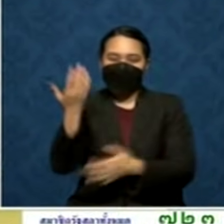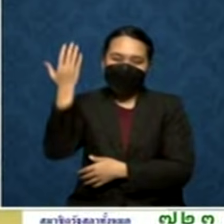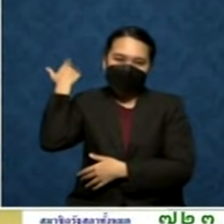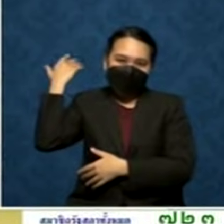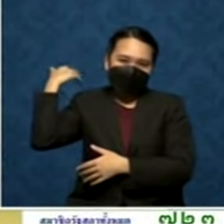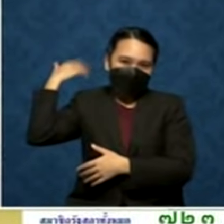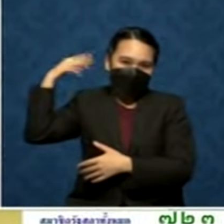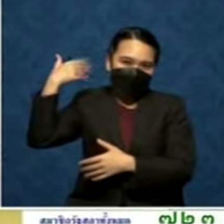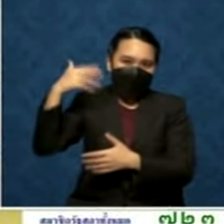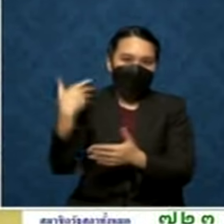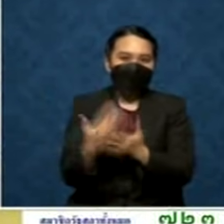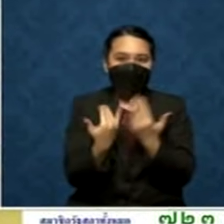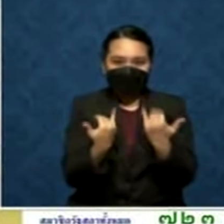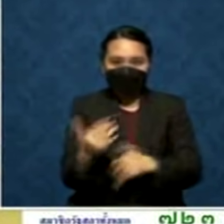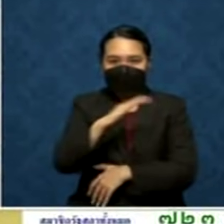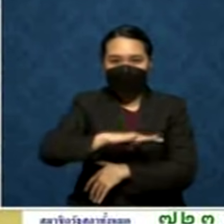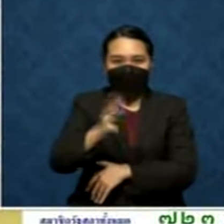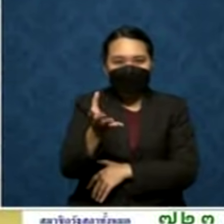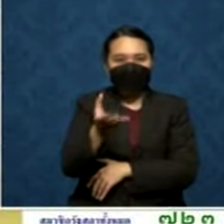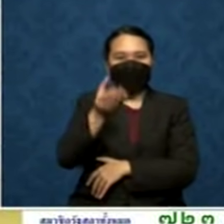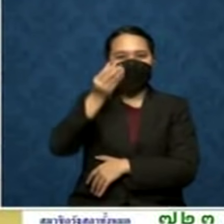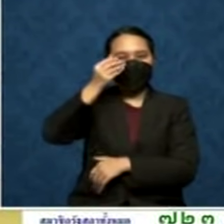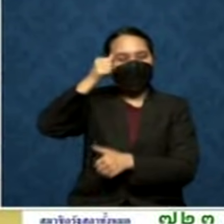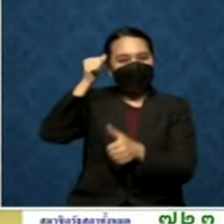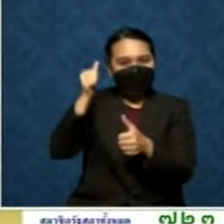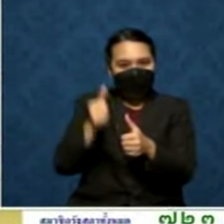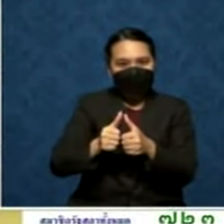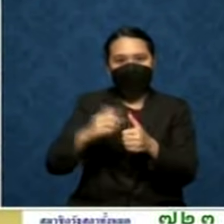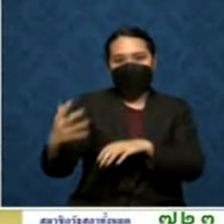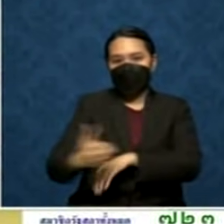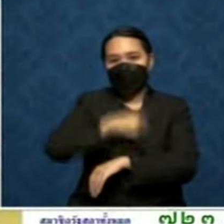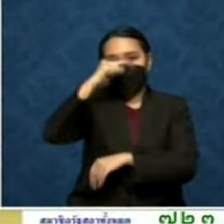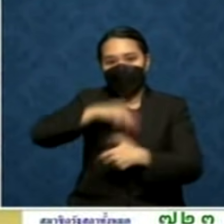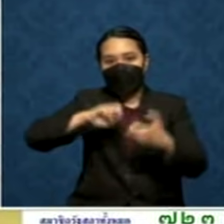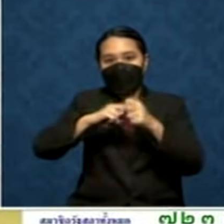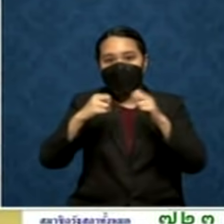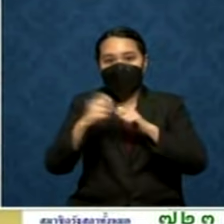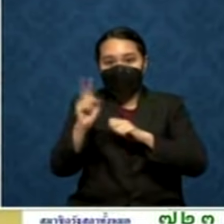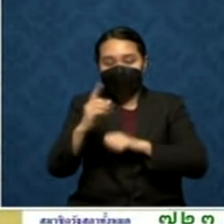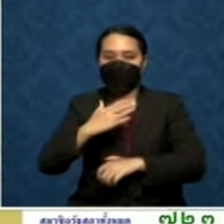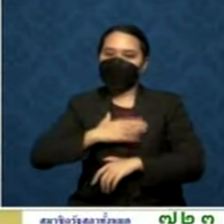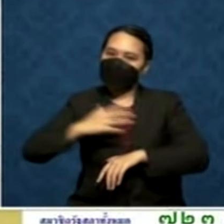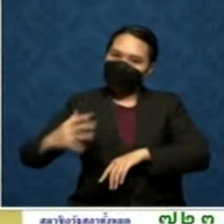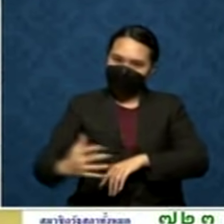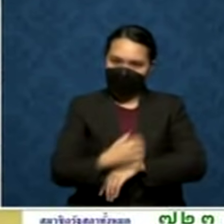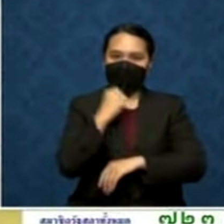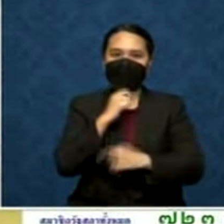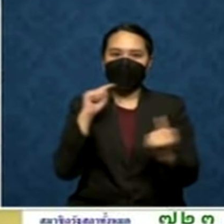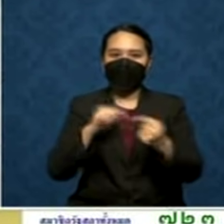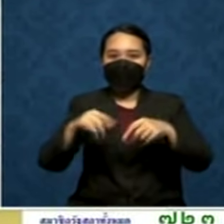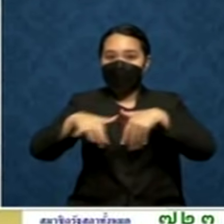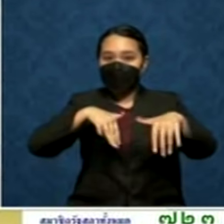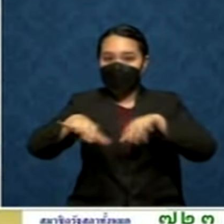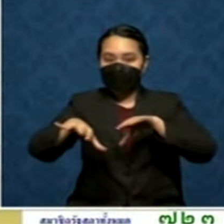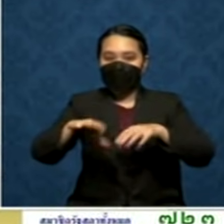นพวกเราถูกฝังหัวมาโดยตลอดว่าปัญหาของการเมืองไทยนั้นเกิดขึ้นจากนักการเมืองอย่างพวกผมที่มาจากการเลือกตั้ง